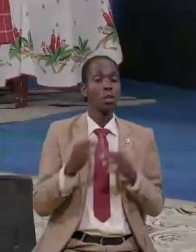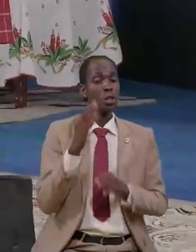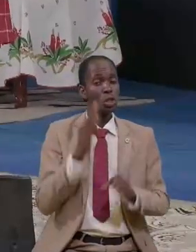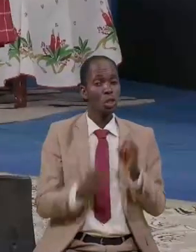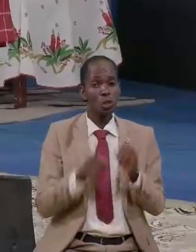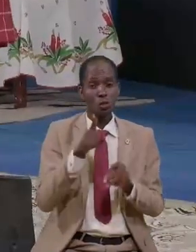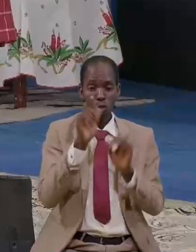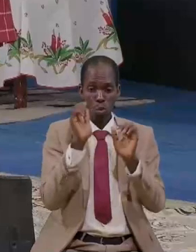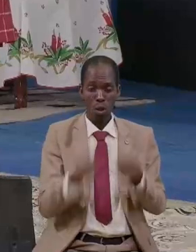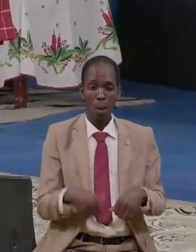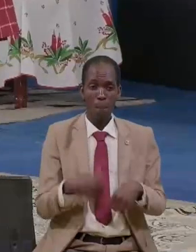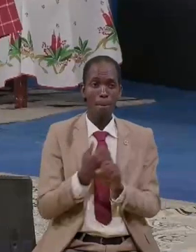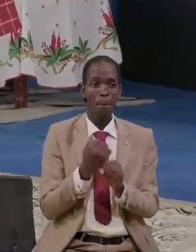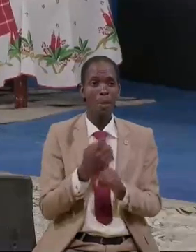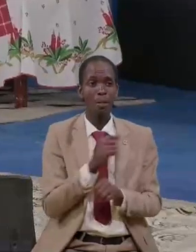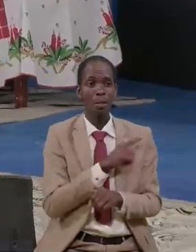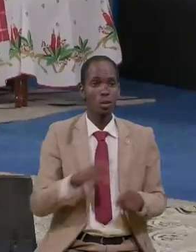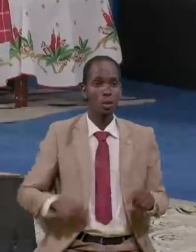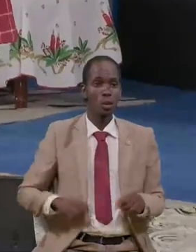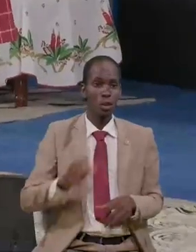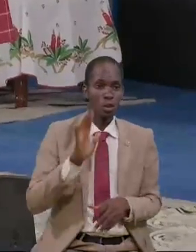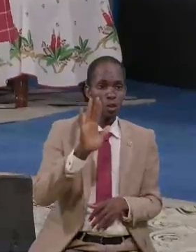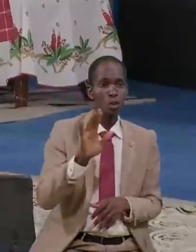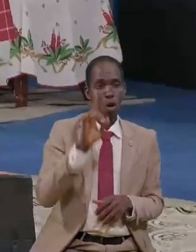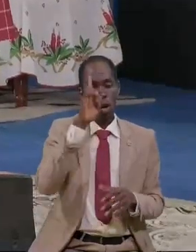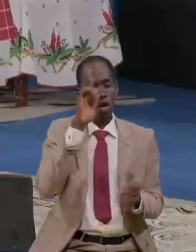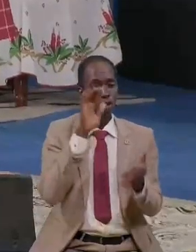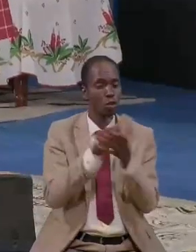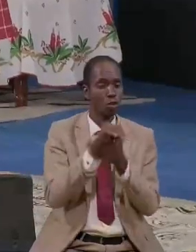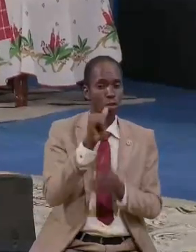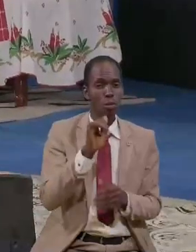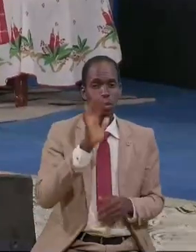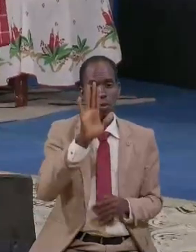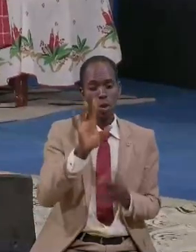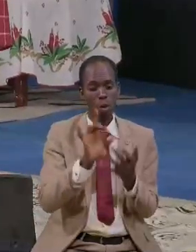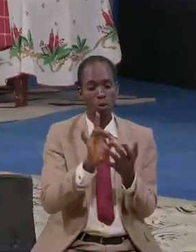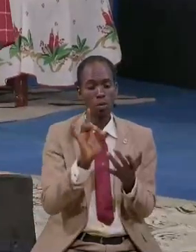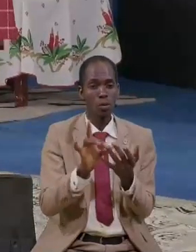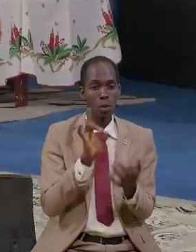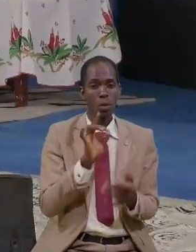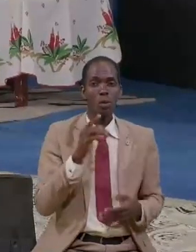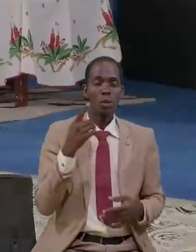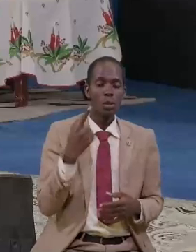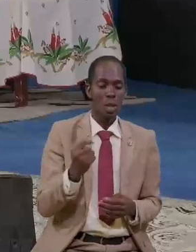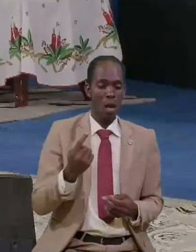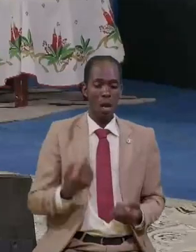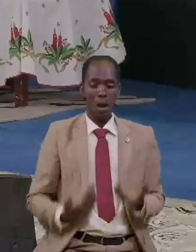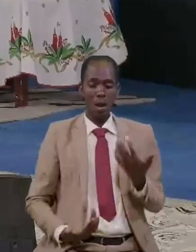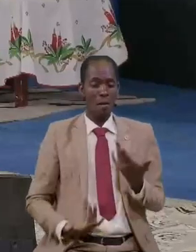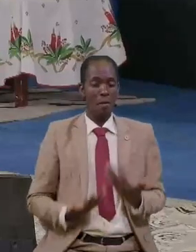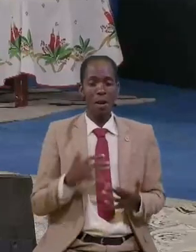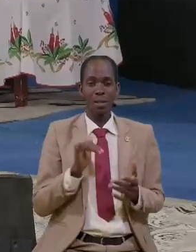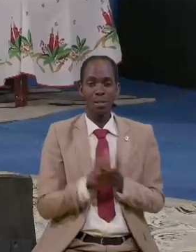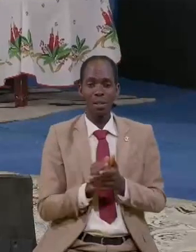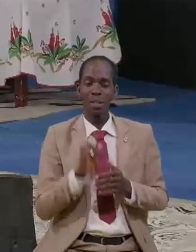faire de l'éternel ton choix, ta confiance, le feu qui brûle en